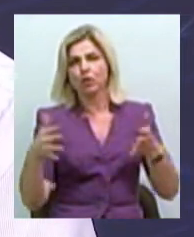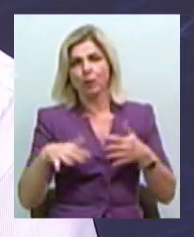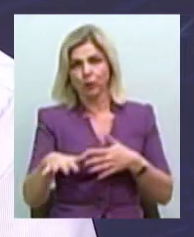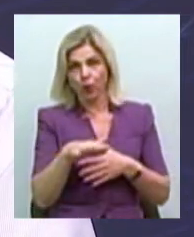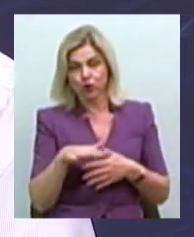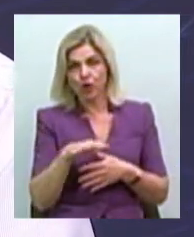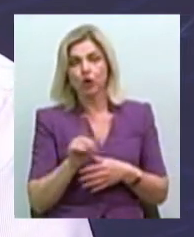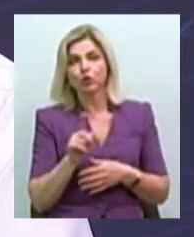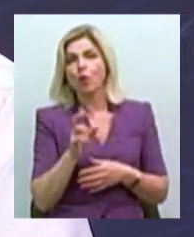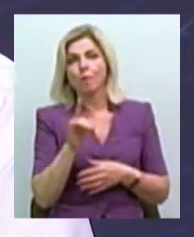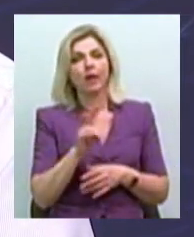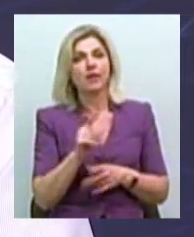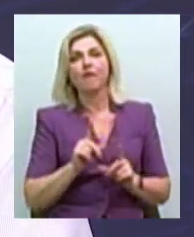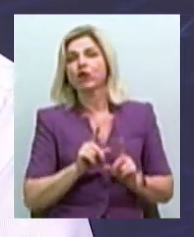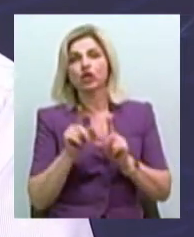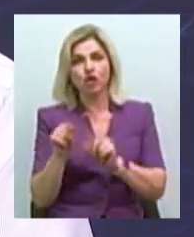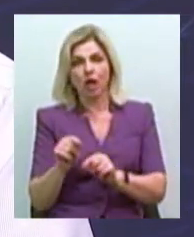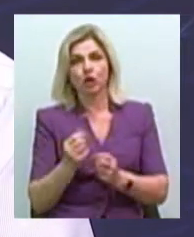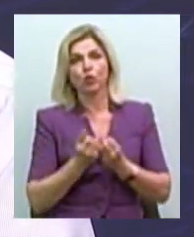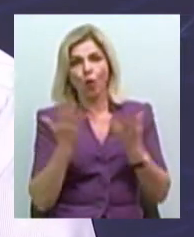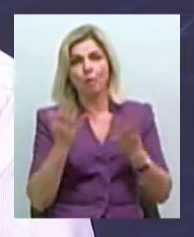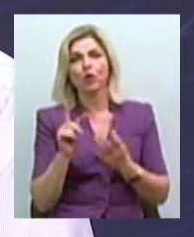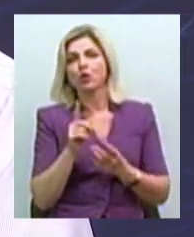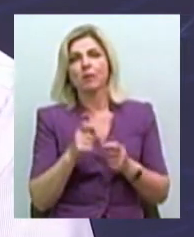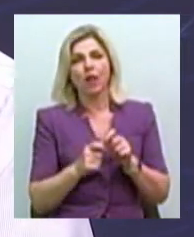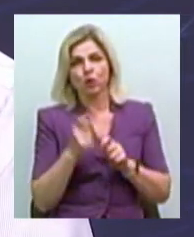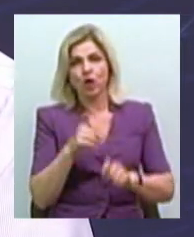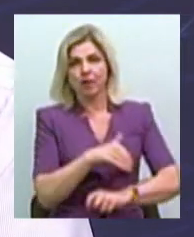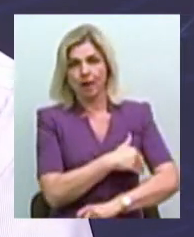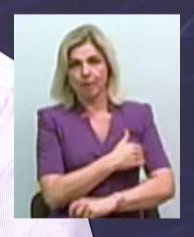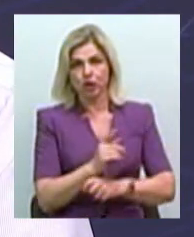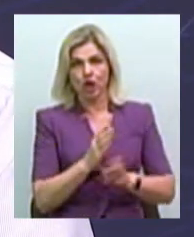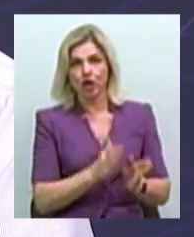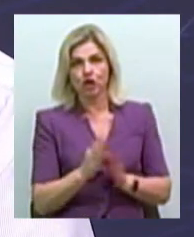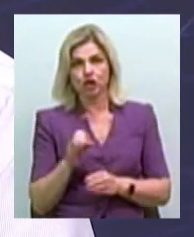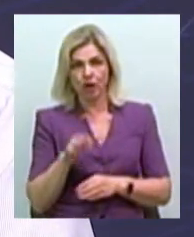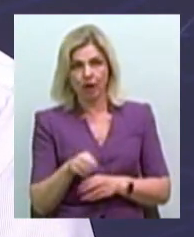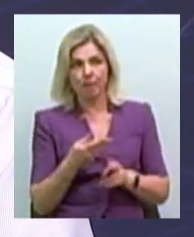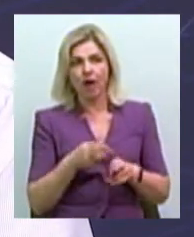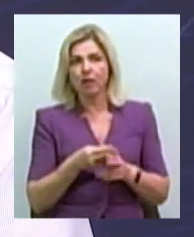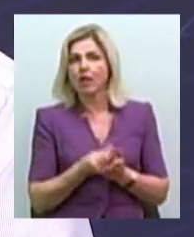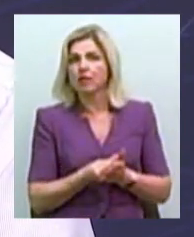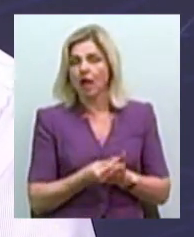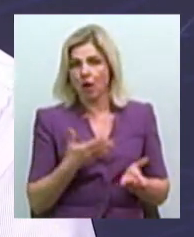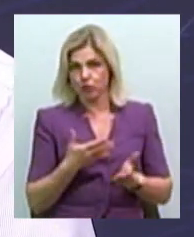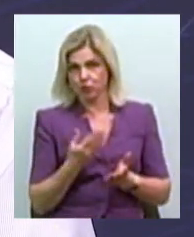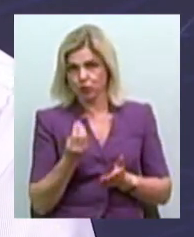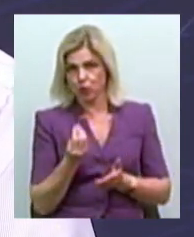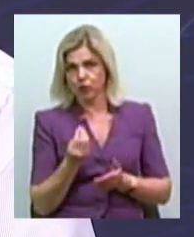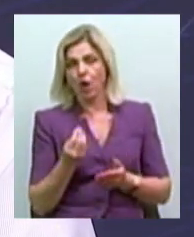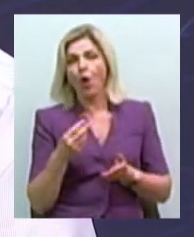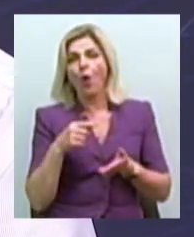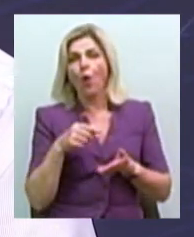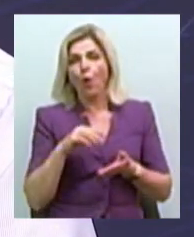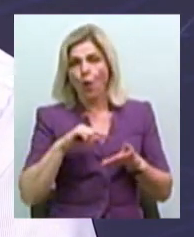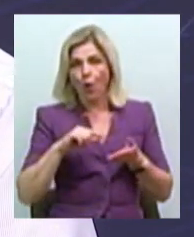там днем и не нарушать температурный режим, и не давить дороги. Ну, это довольно-таки очень дорогостоящие объекты, так